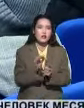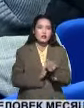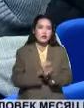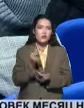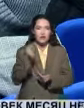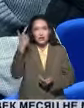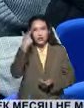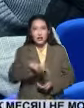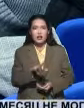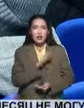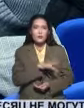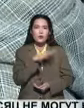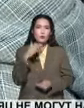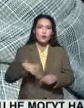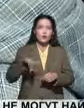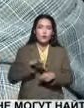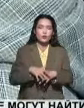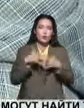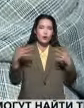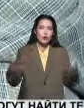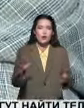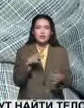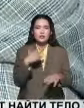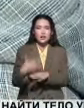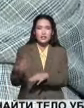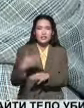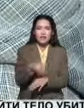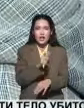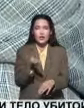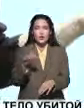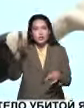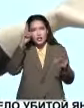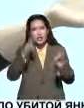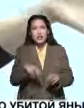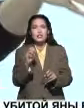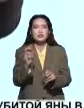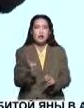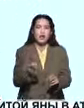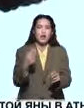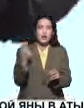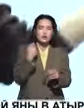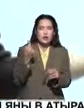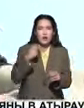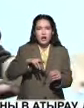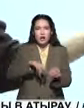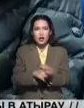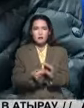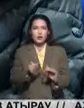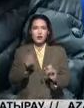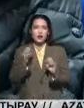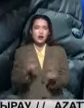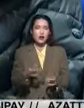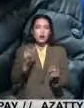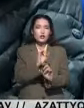финансовой грамотности населения. Поскольку в стране большое количество закредитованного населения, не знающих, как выбраться из долговой ямы, отметили аманатовцы.